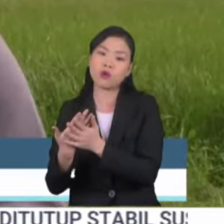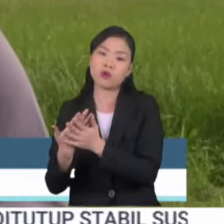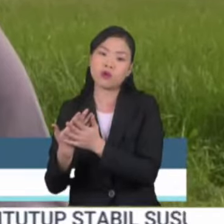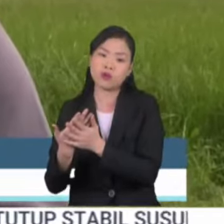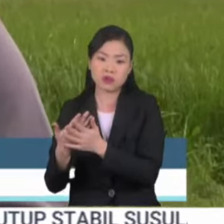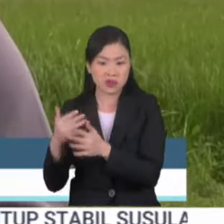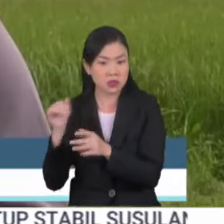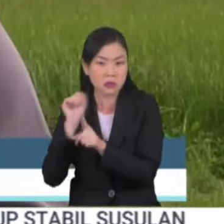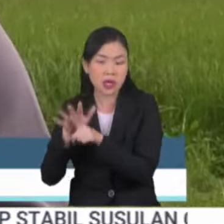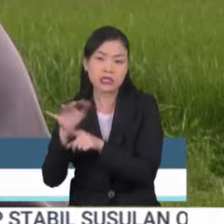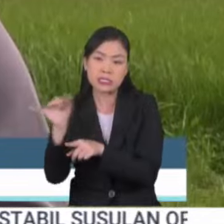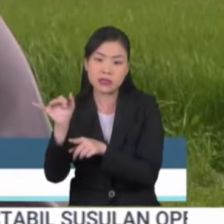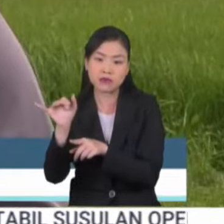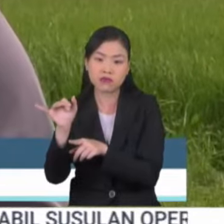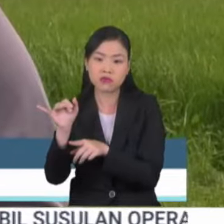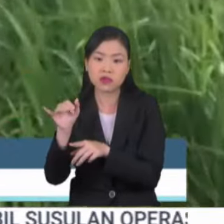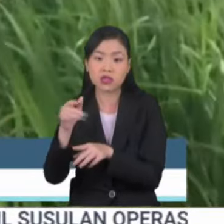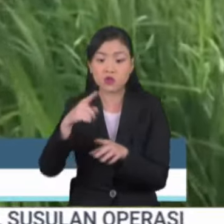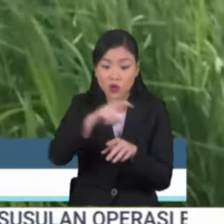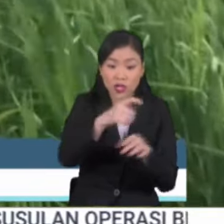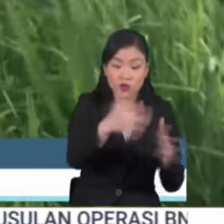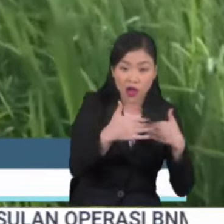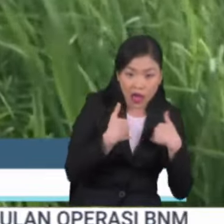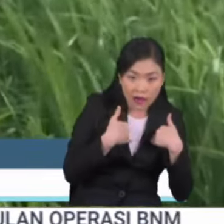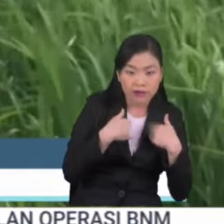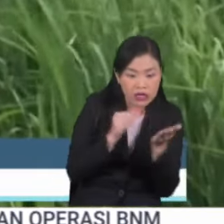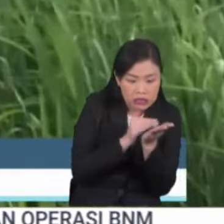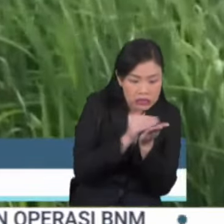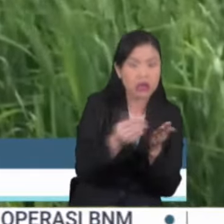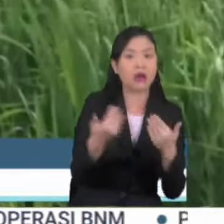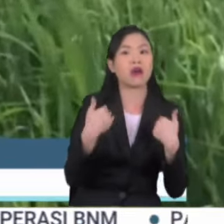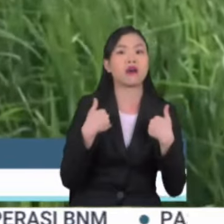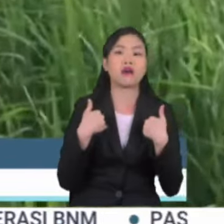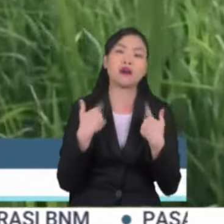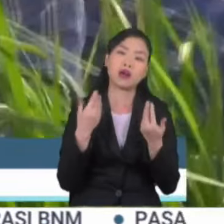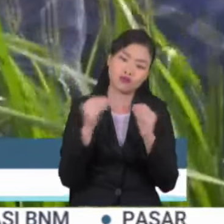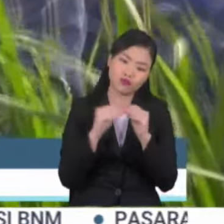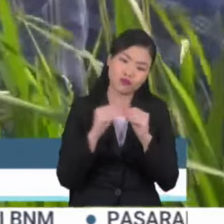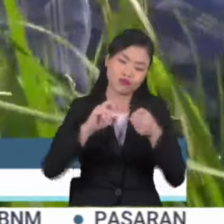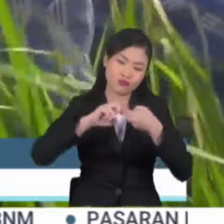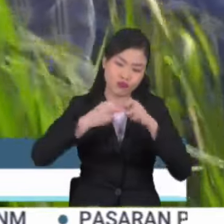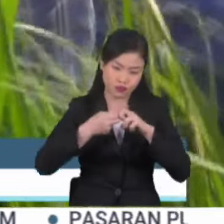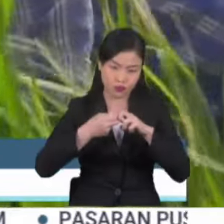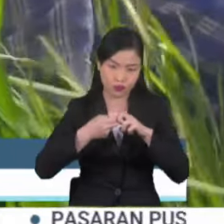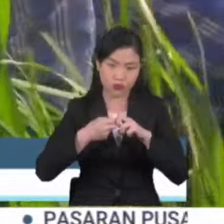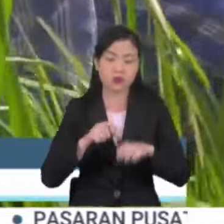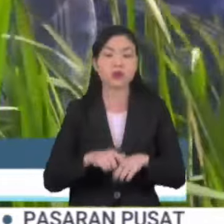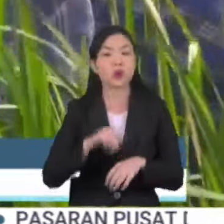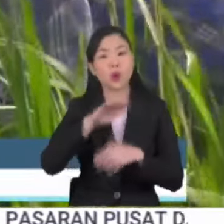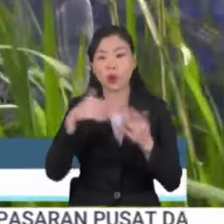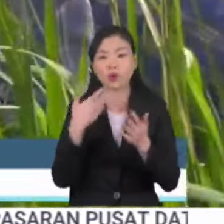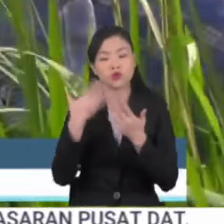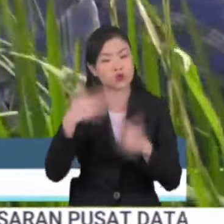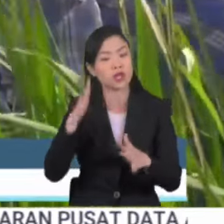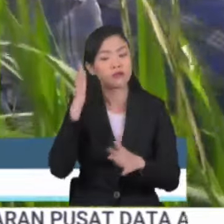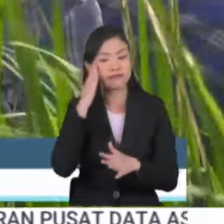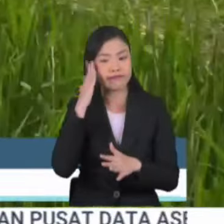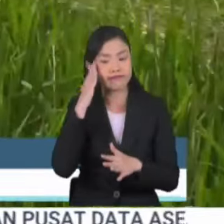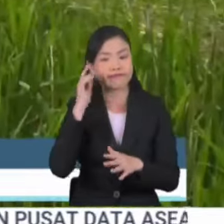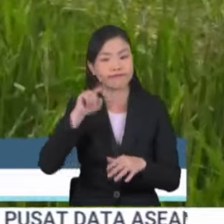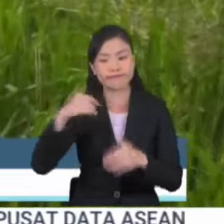sekali. Tiku ulat. Mereka memohon agar pihak bertanggungjawab mengambil cakna isu tersebut